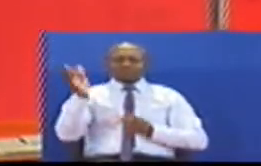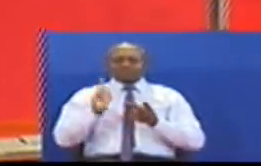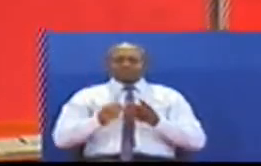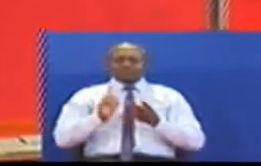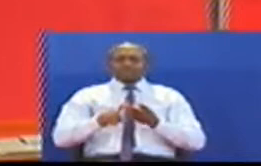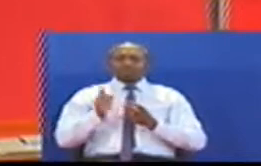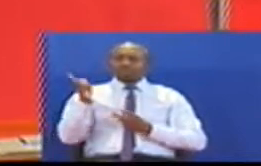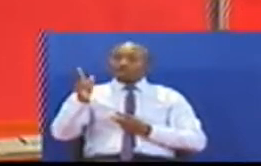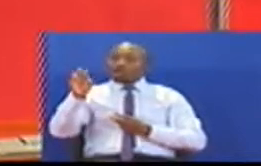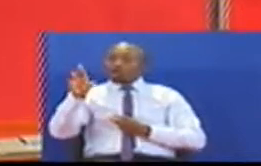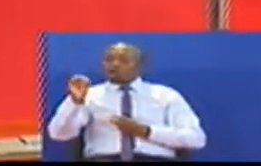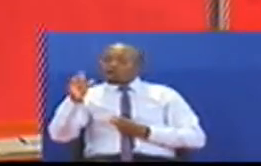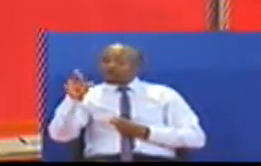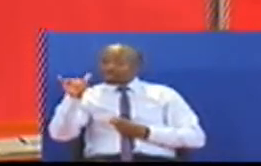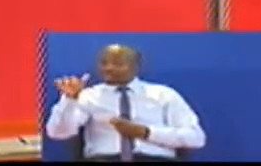ukigusa kule Roria kule,